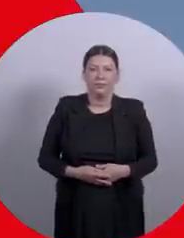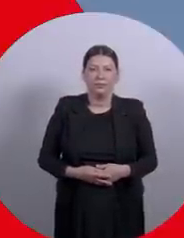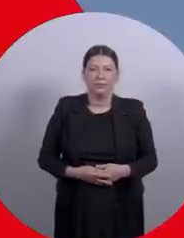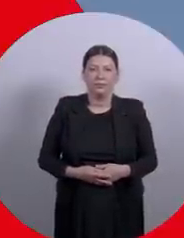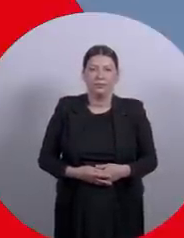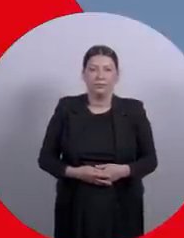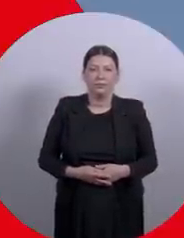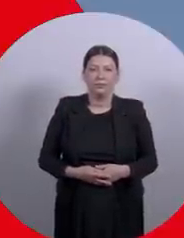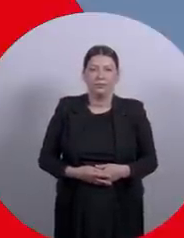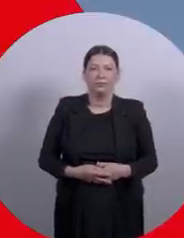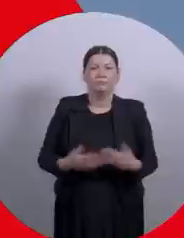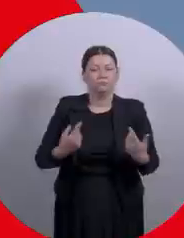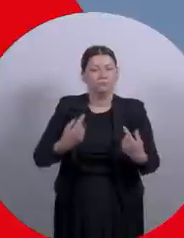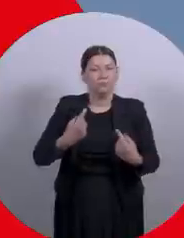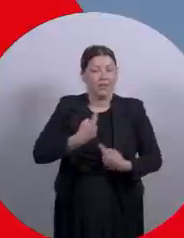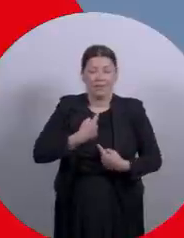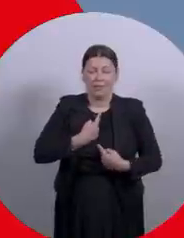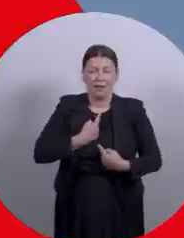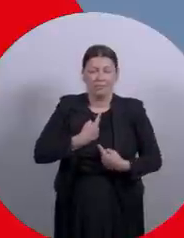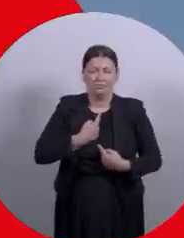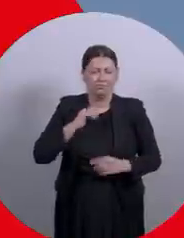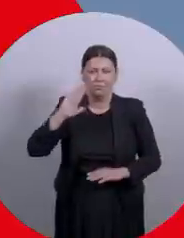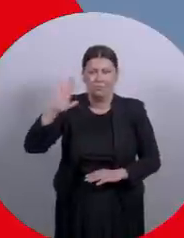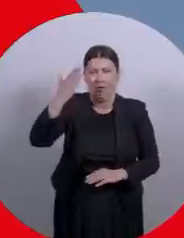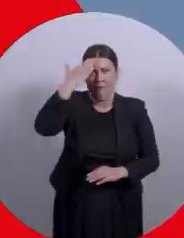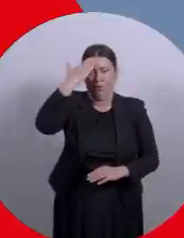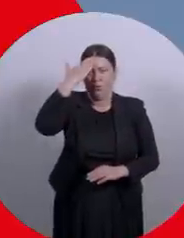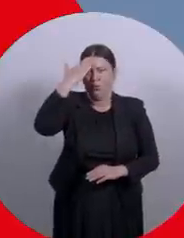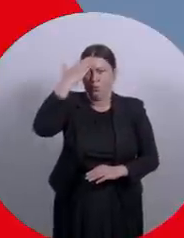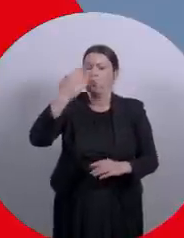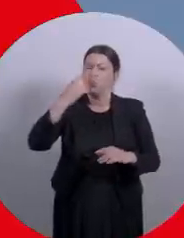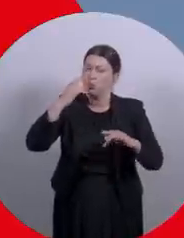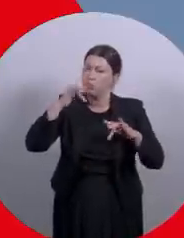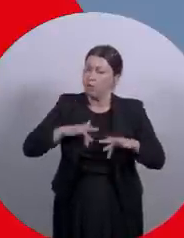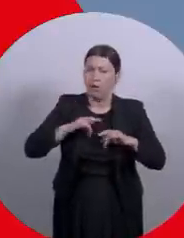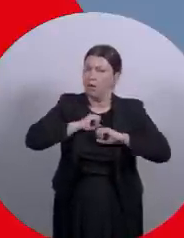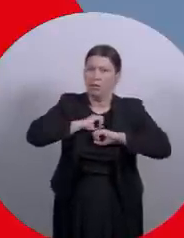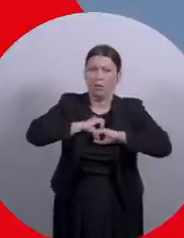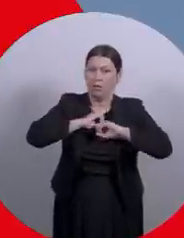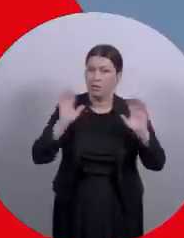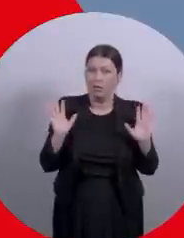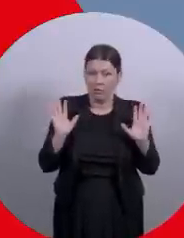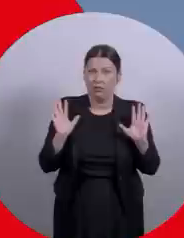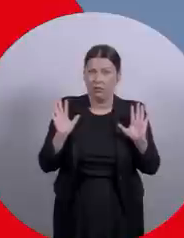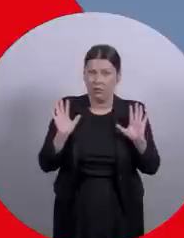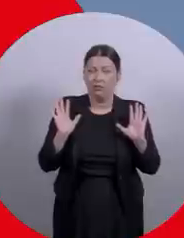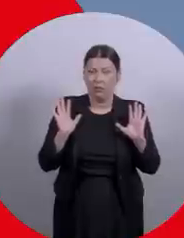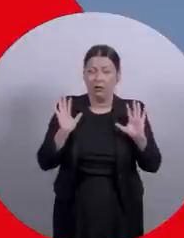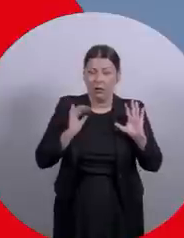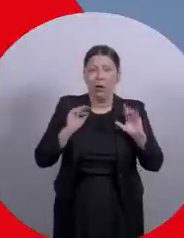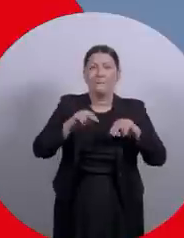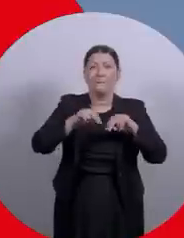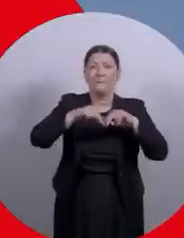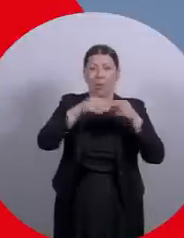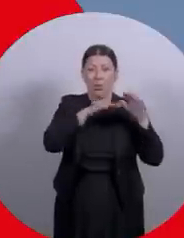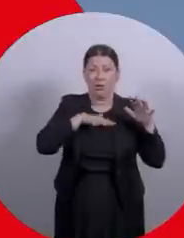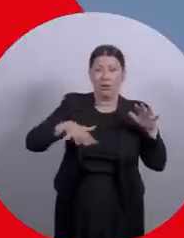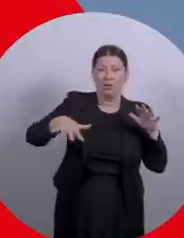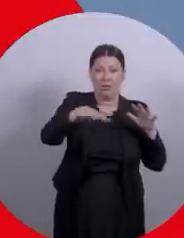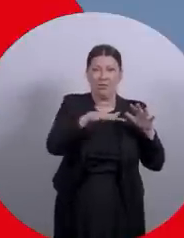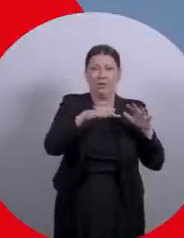ist vollkommen bewusst und ist auch vollkommen klar dass man als verantwortlich auf Bundesebene